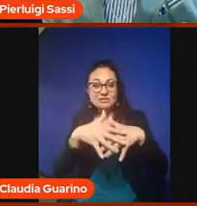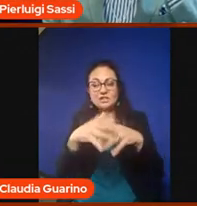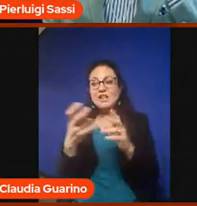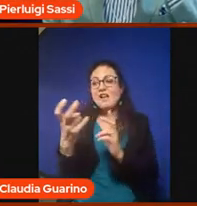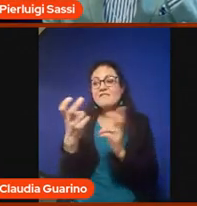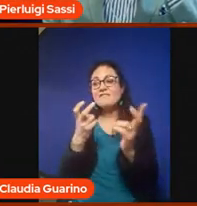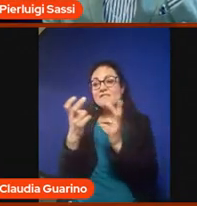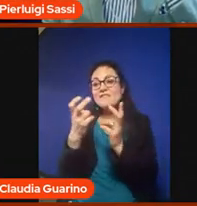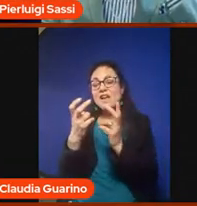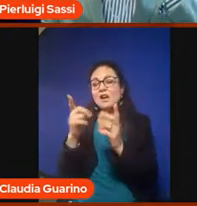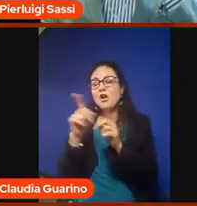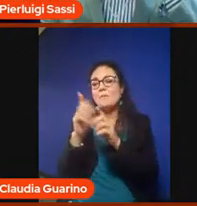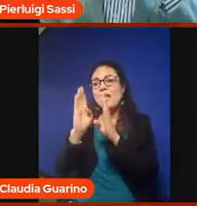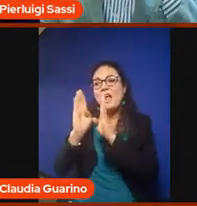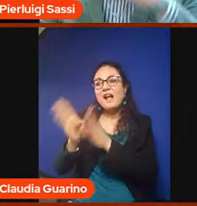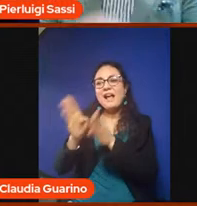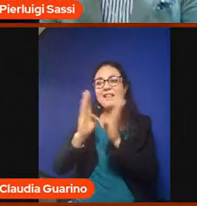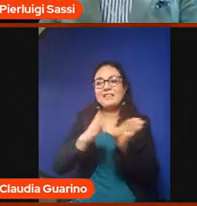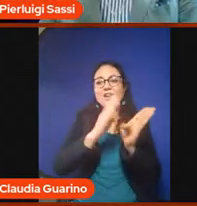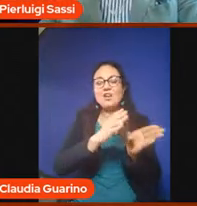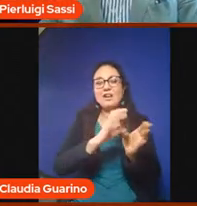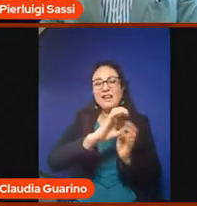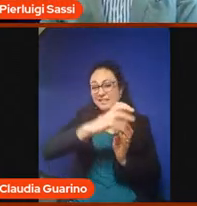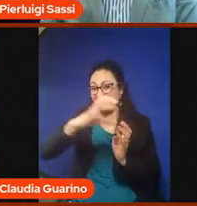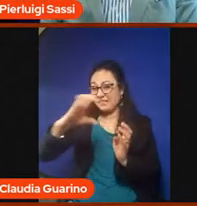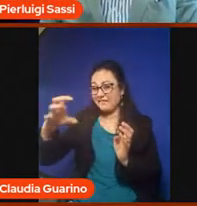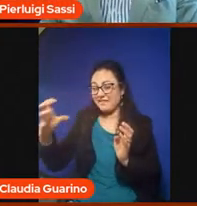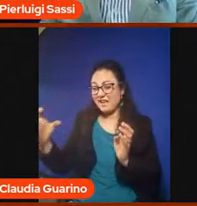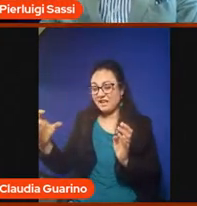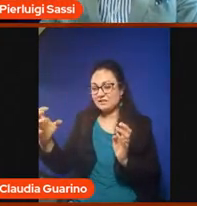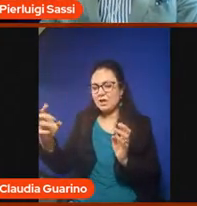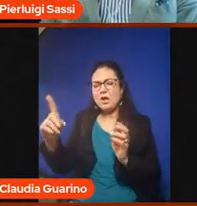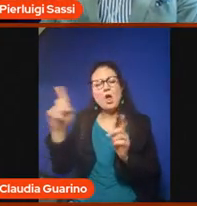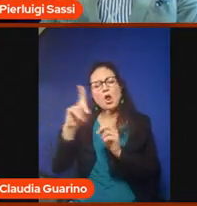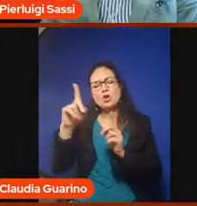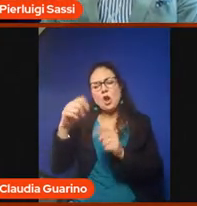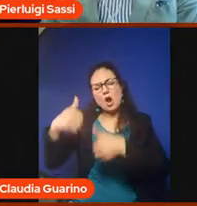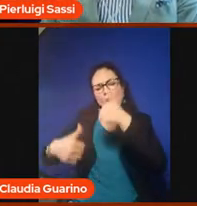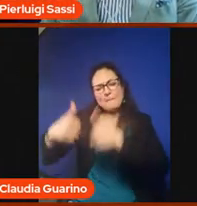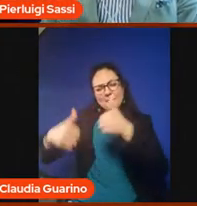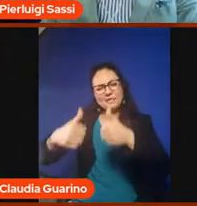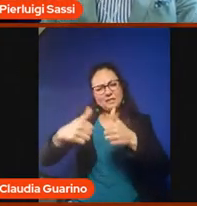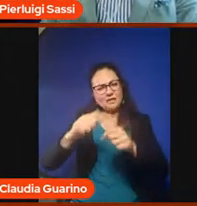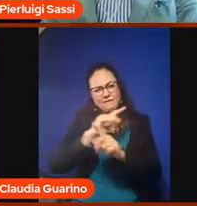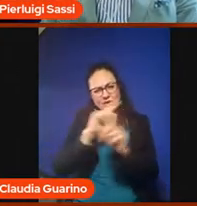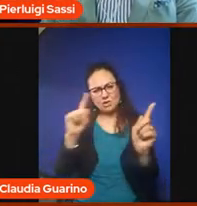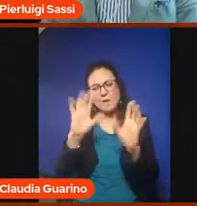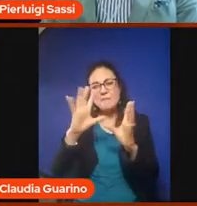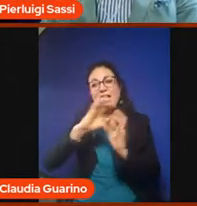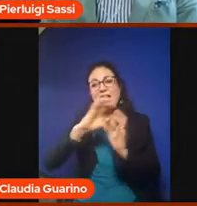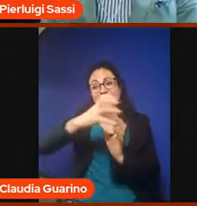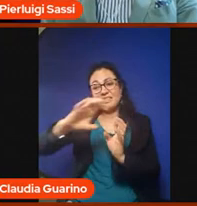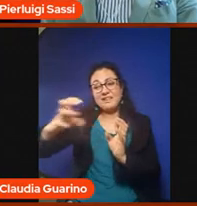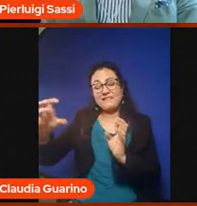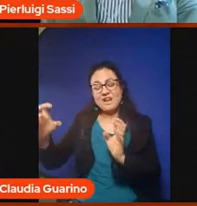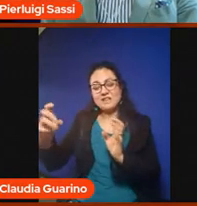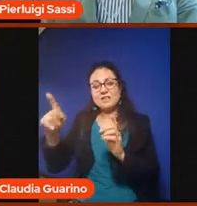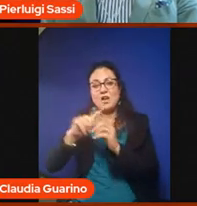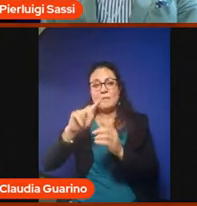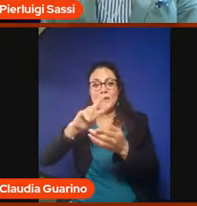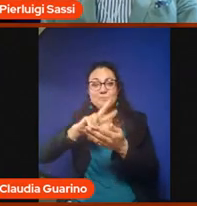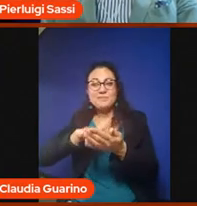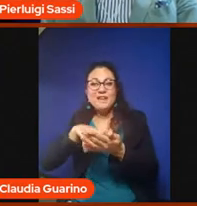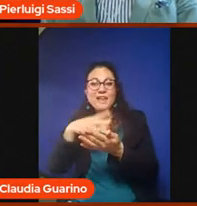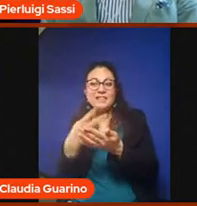categorie diverse, non necessariamente competitive, ma comunque diverse, che interpretano